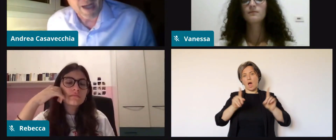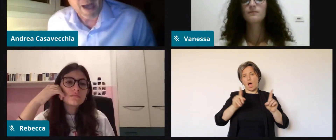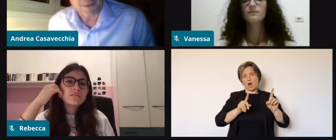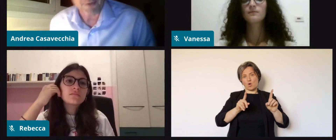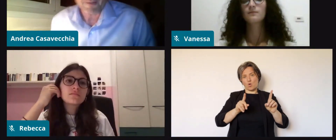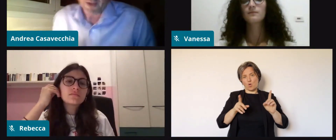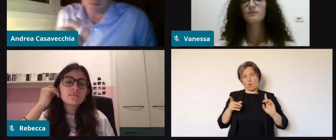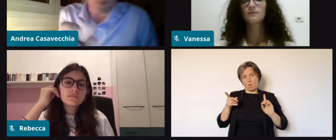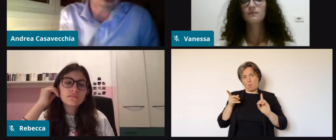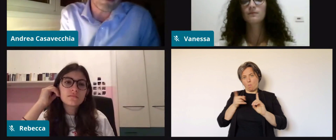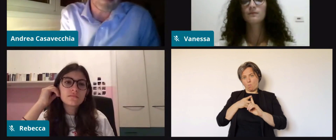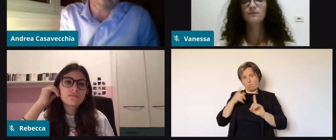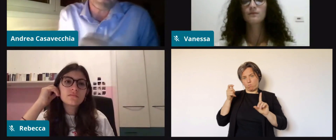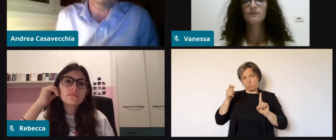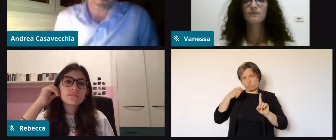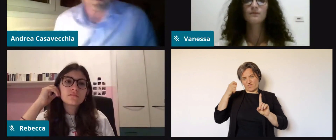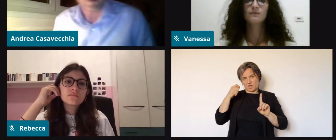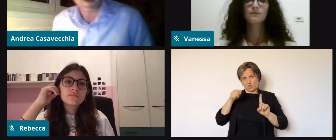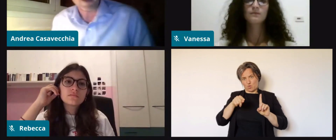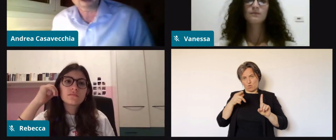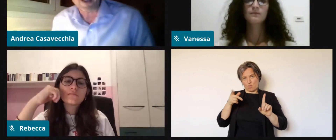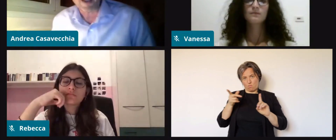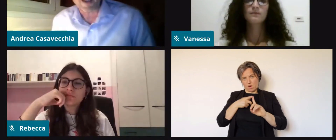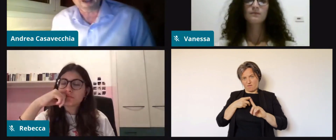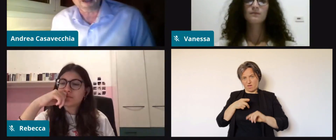a Milano, in questo breve video